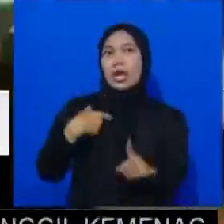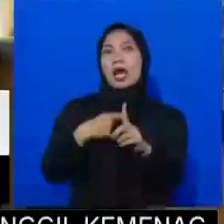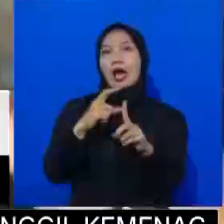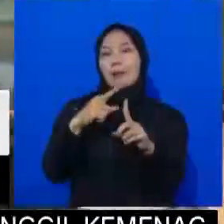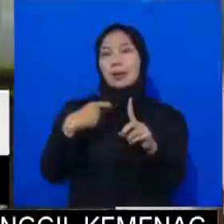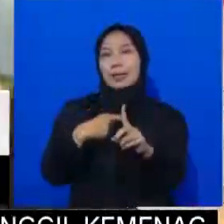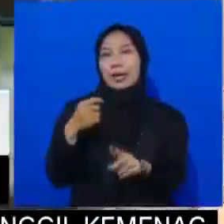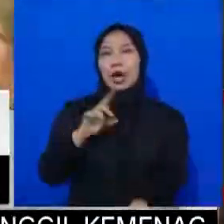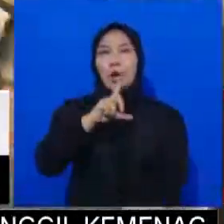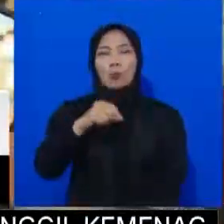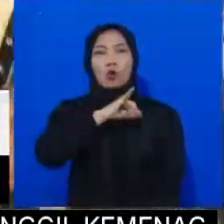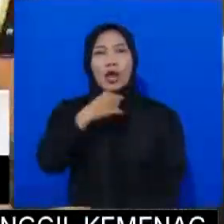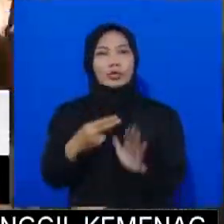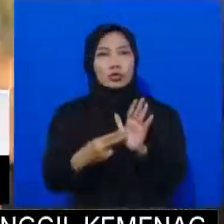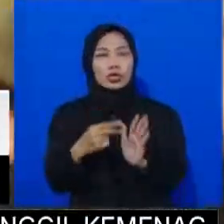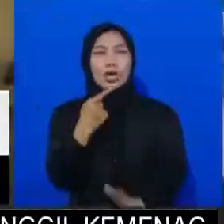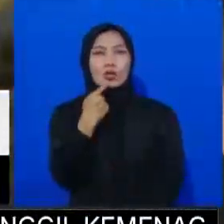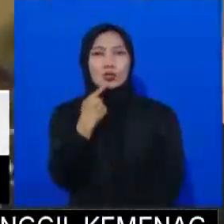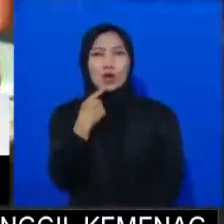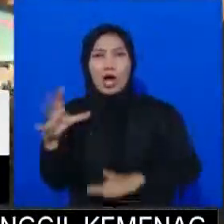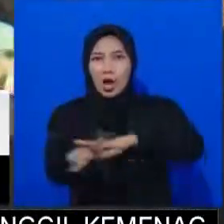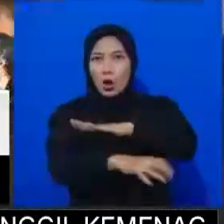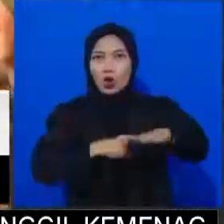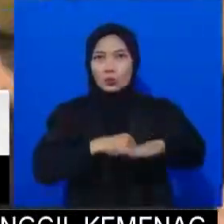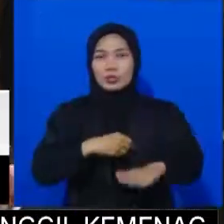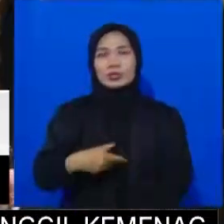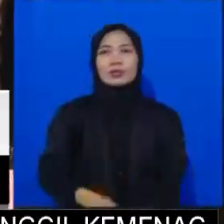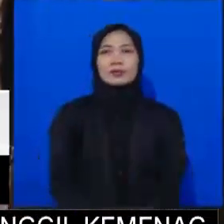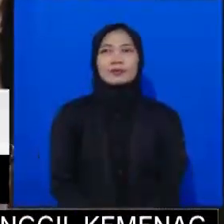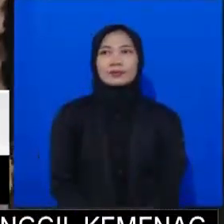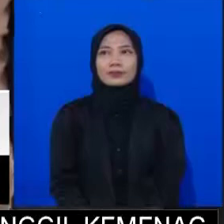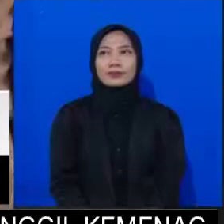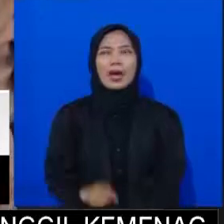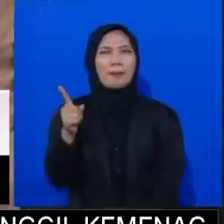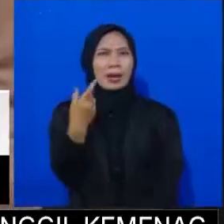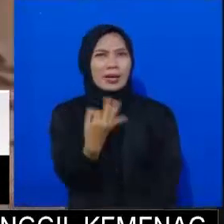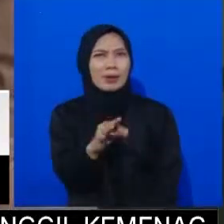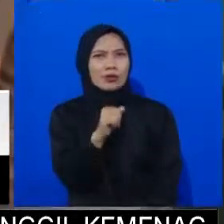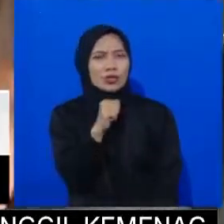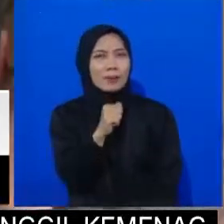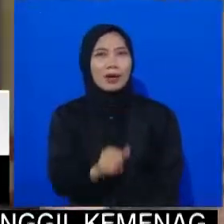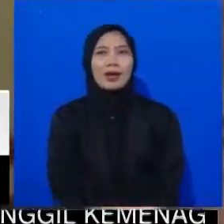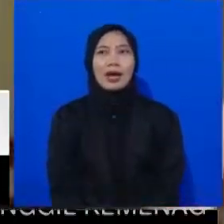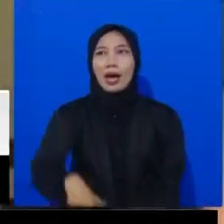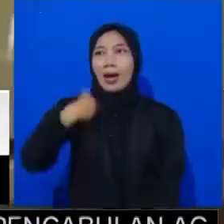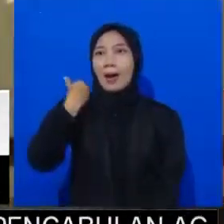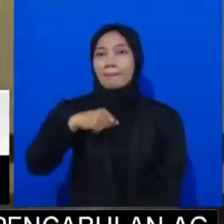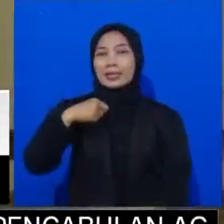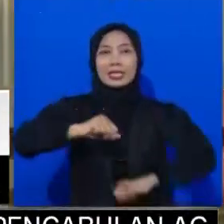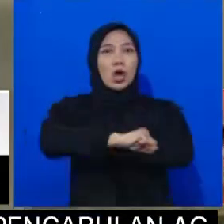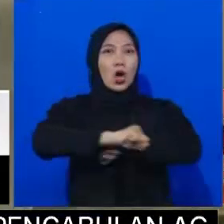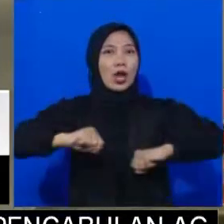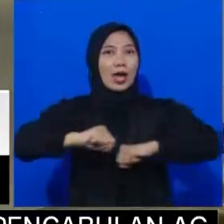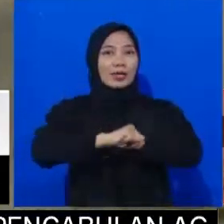Juni atas kasus korupsi di Kementerian Pertanian. Yang terbaru, Dito Aryo Tejo harus berurusan